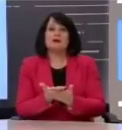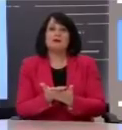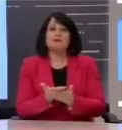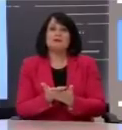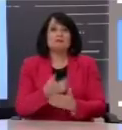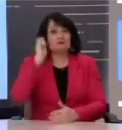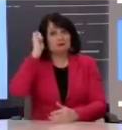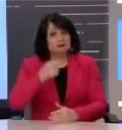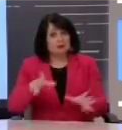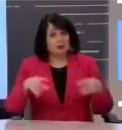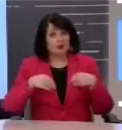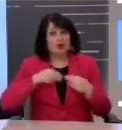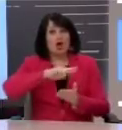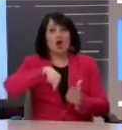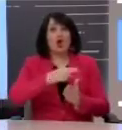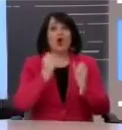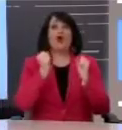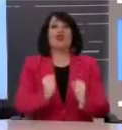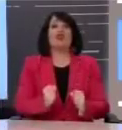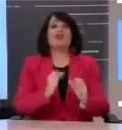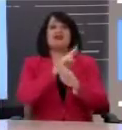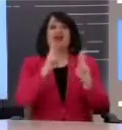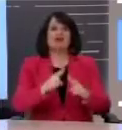αναγνωρίζεται ο ρόλος της, αναβαθμίζεται η θέση της διεθνώς.